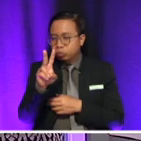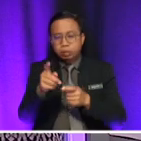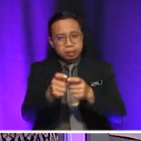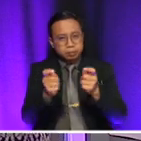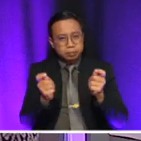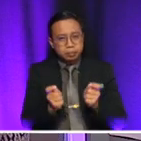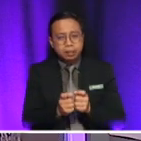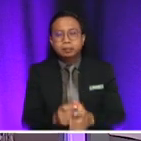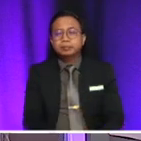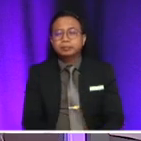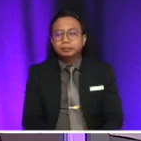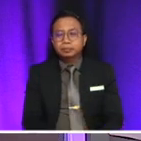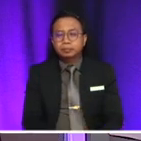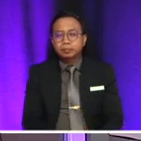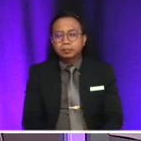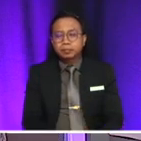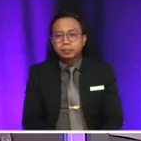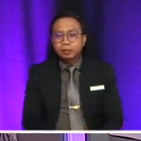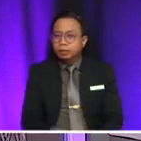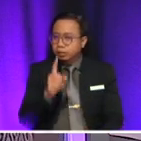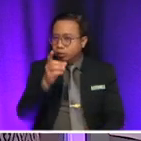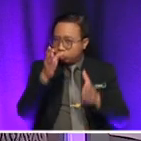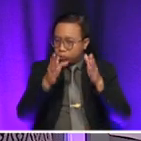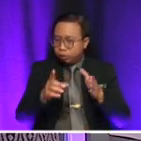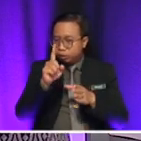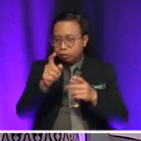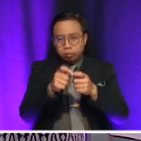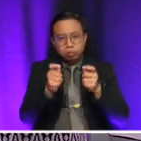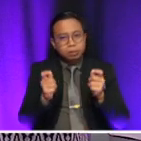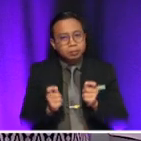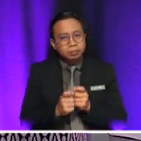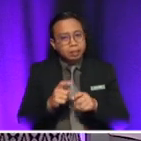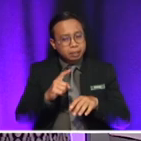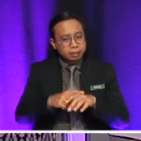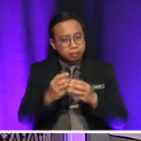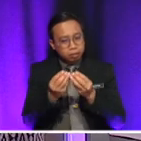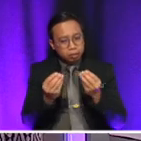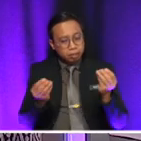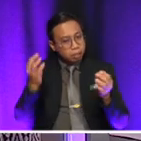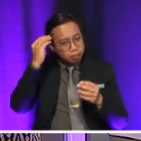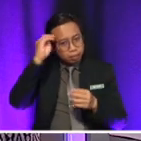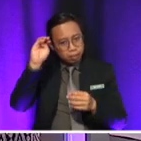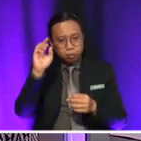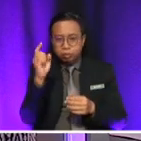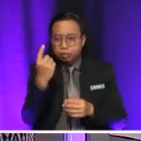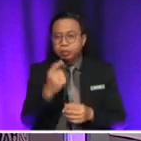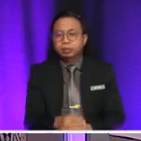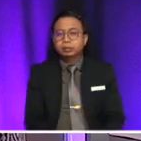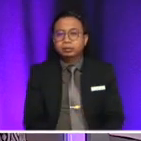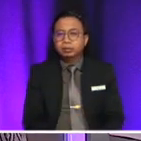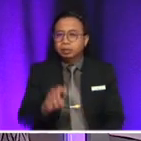Oke seorang satu kawasan hanya di Tanah Melayu sahaja Oke